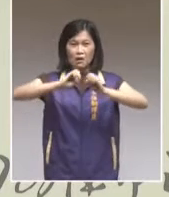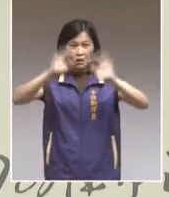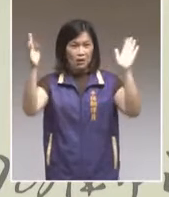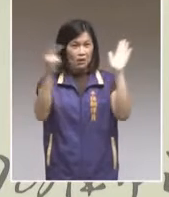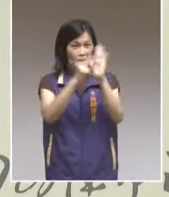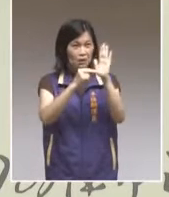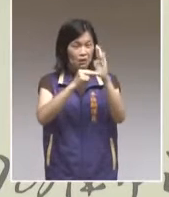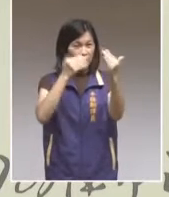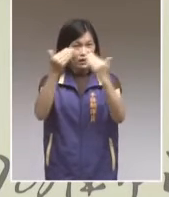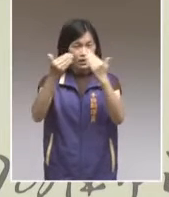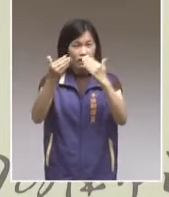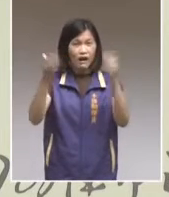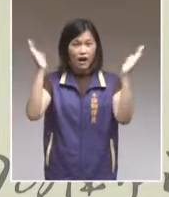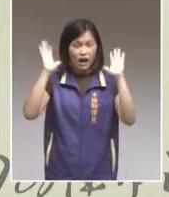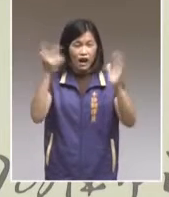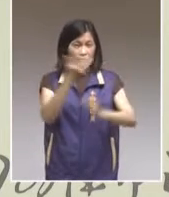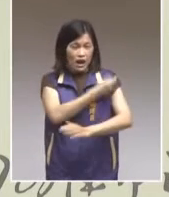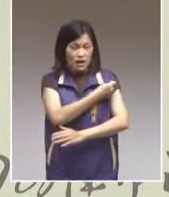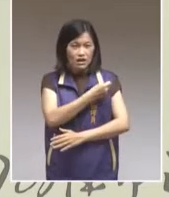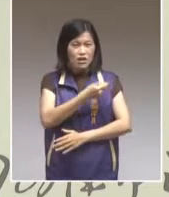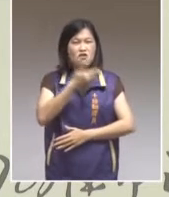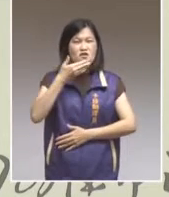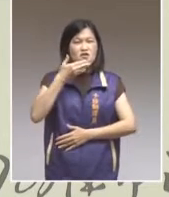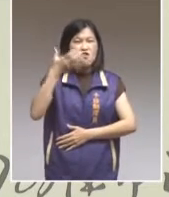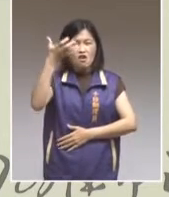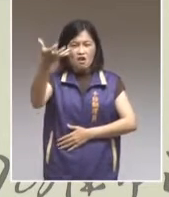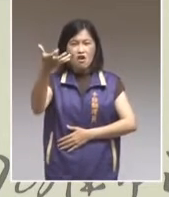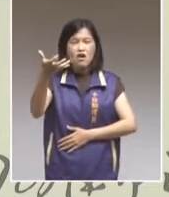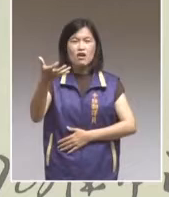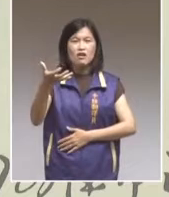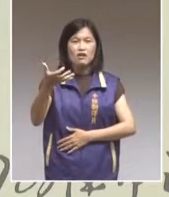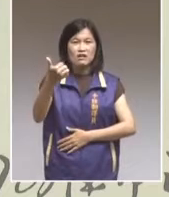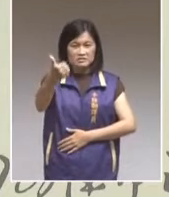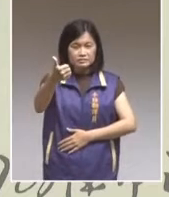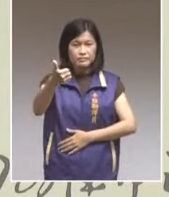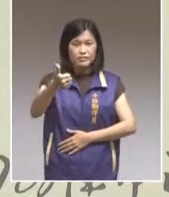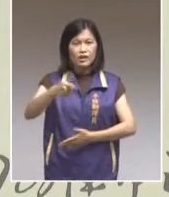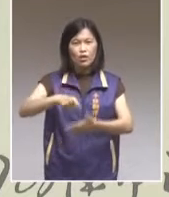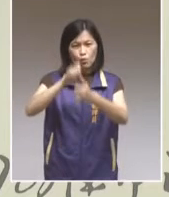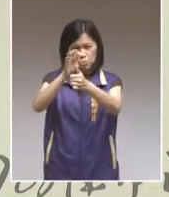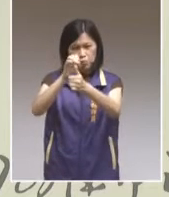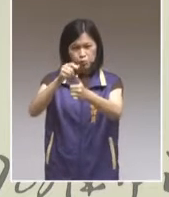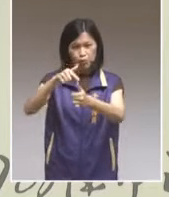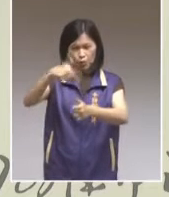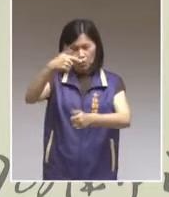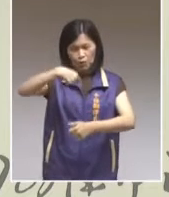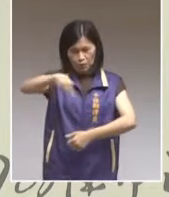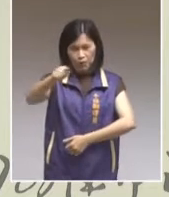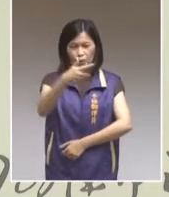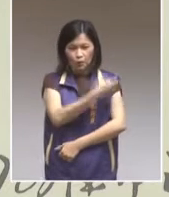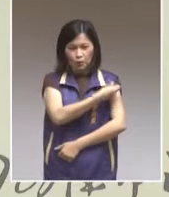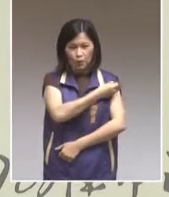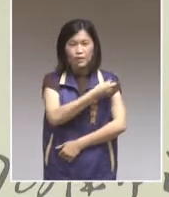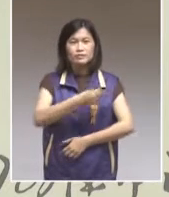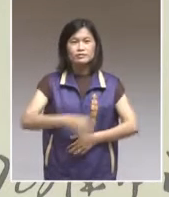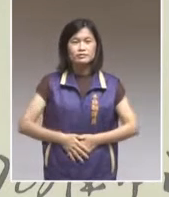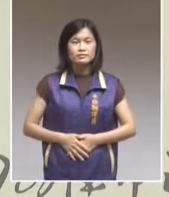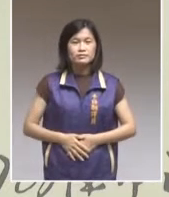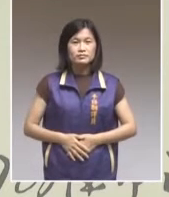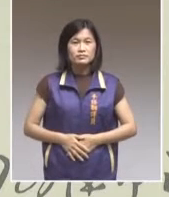楚，儿童打疫苗利大于弊，好，建议是打疫苗，好，所以我想还是